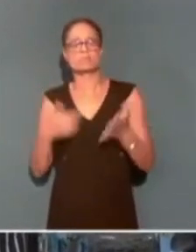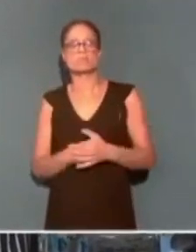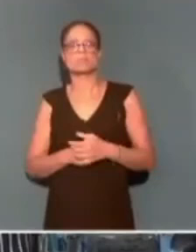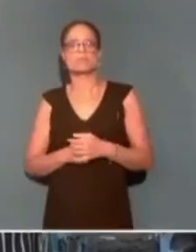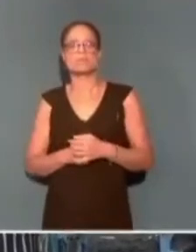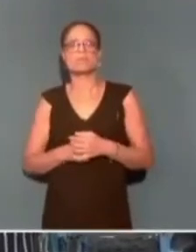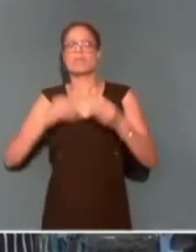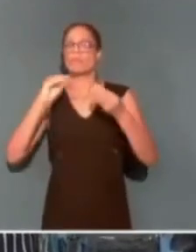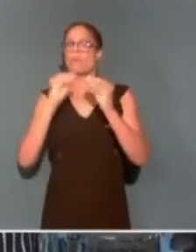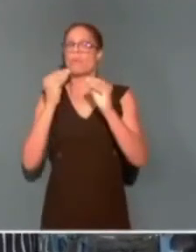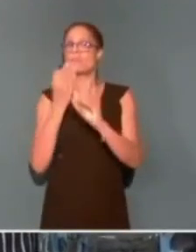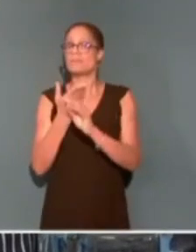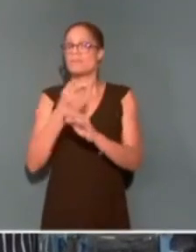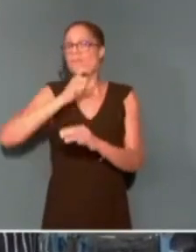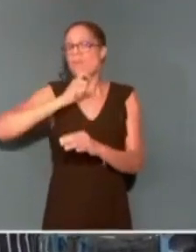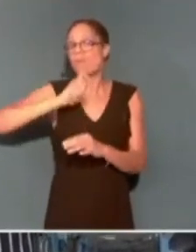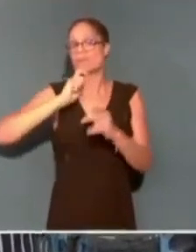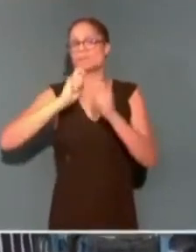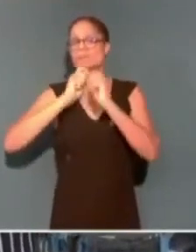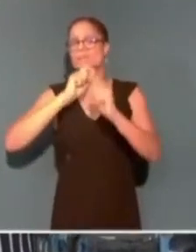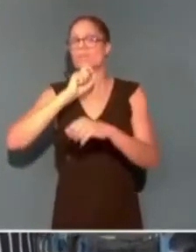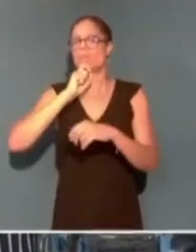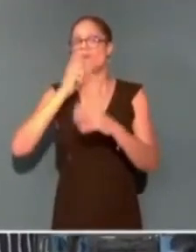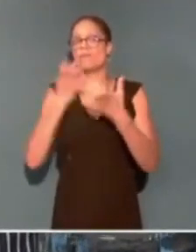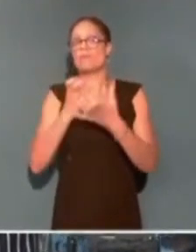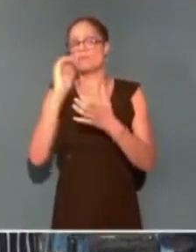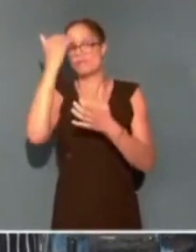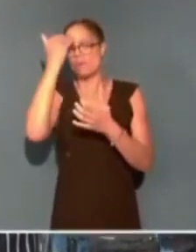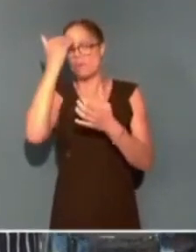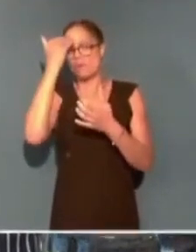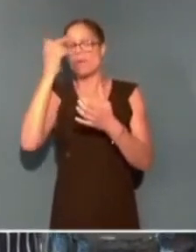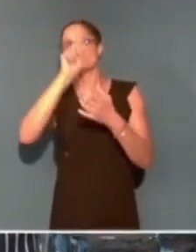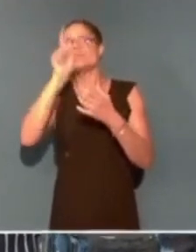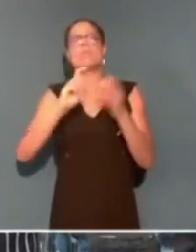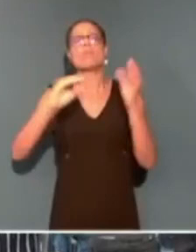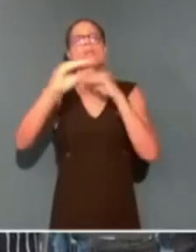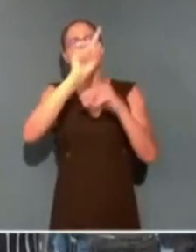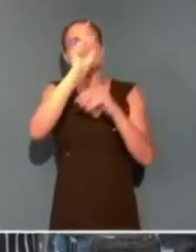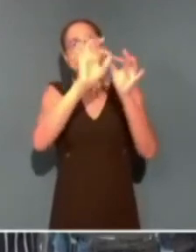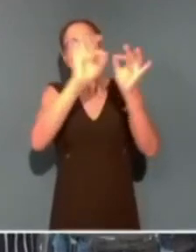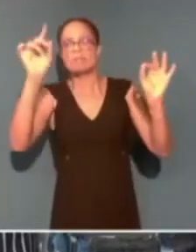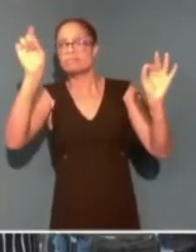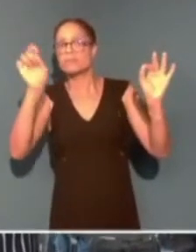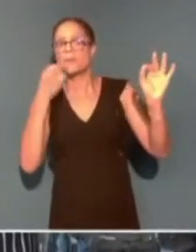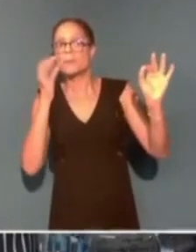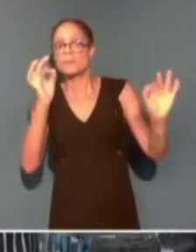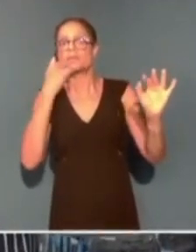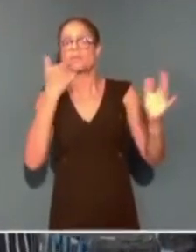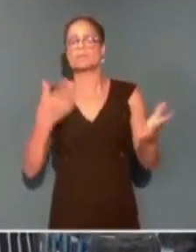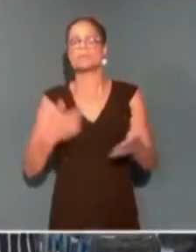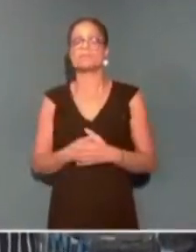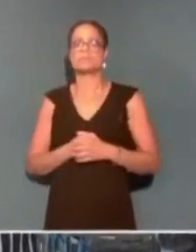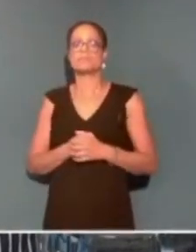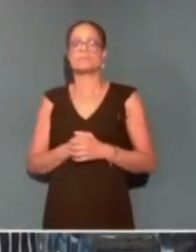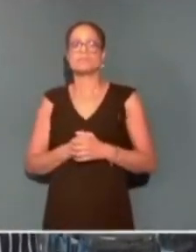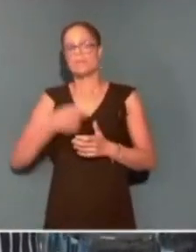Ce problème-là, nous n'avons pas encore débattu, savoir quelle est la question qui sera posée au peuple, pour laquelle le peuple répondra oui, répondra non. Parce